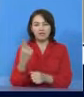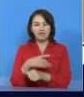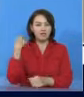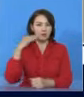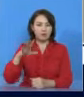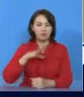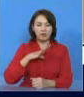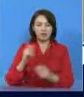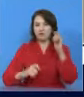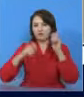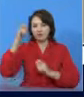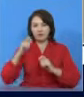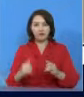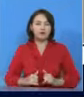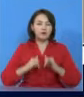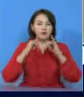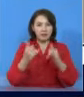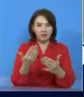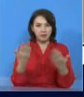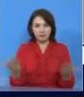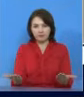болып жатқан фестиваль құтты болсын. Енді